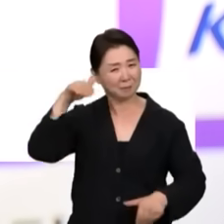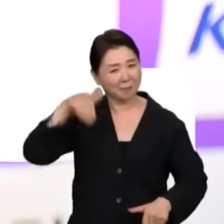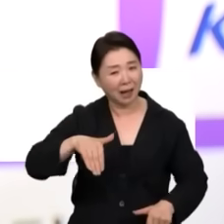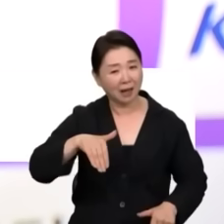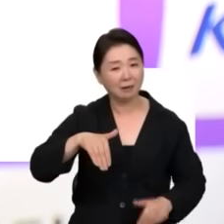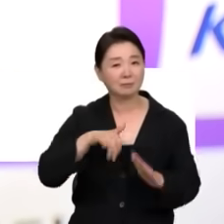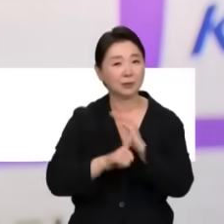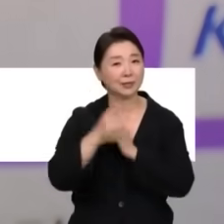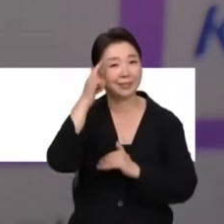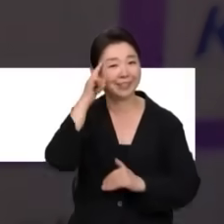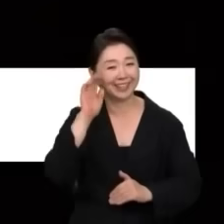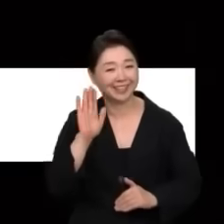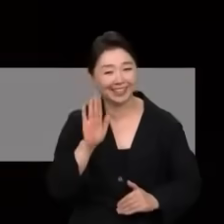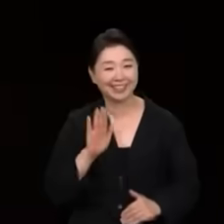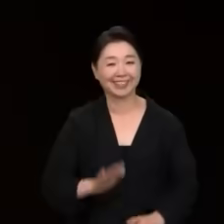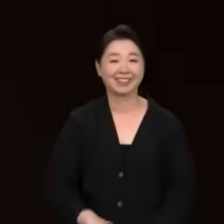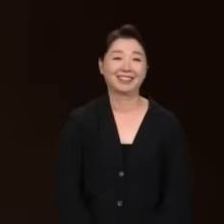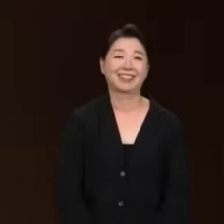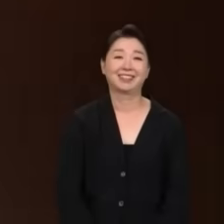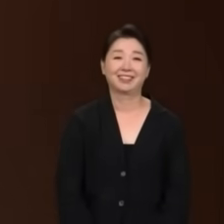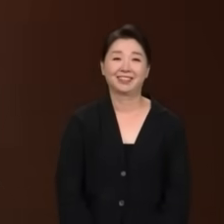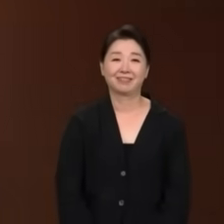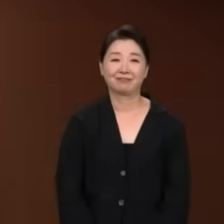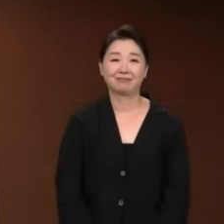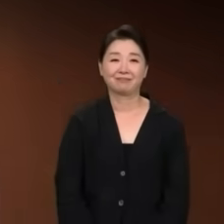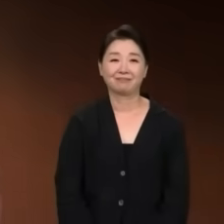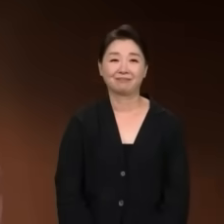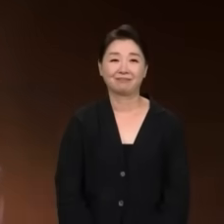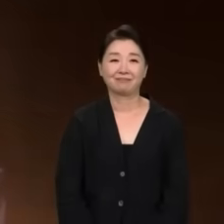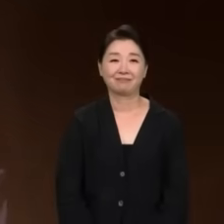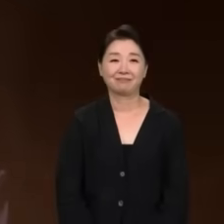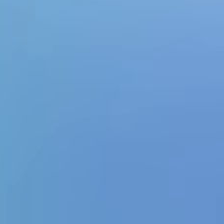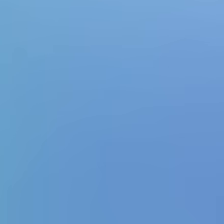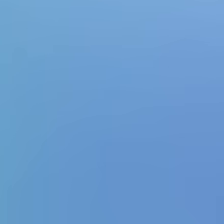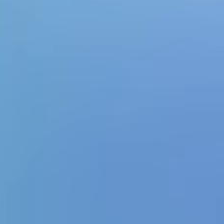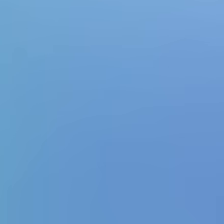생각하지는 않습니다 JTBC 정수입니다